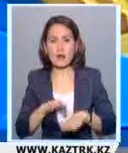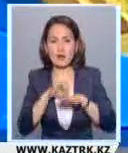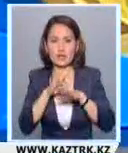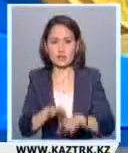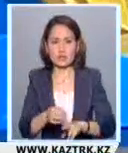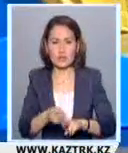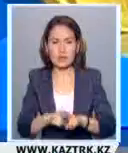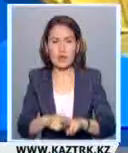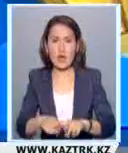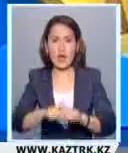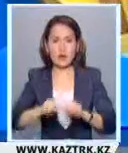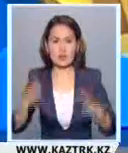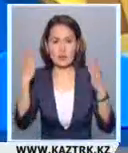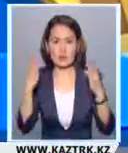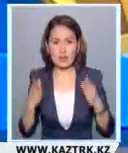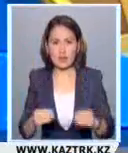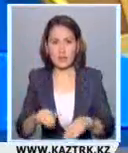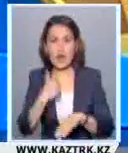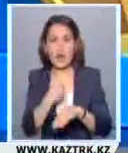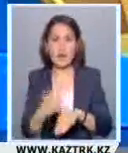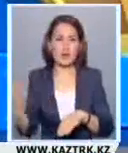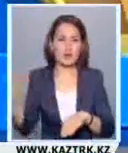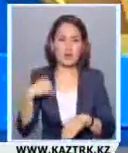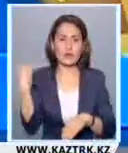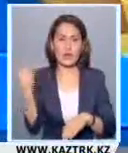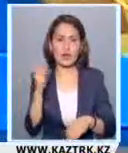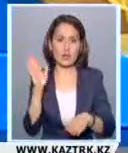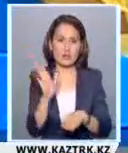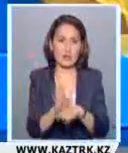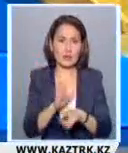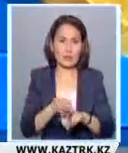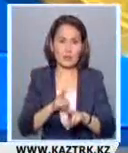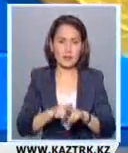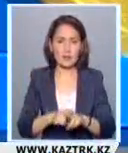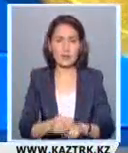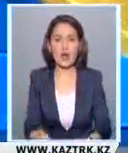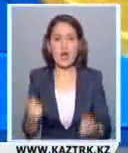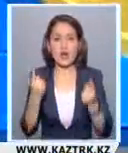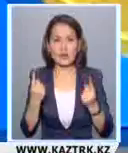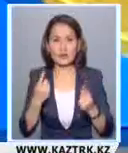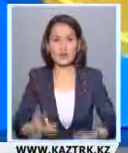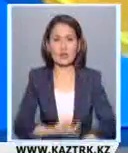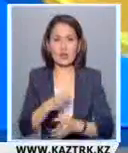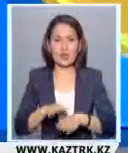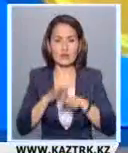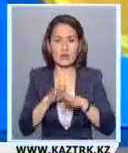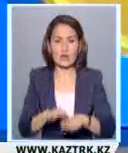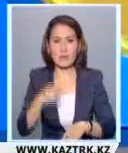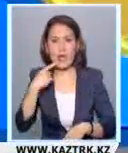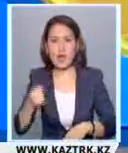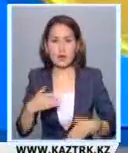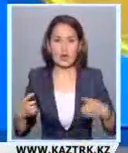шараға биыл ерекше мән берілуіне бас қолбасшының тарихи бұйрығы сеп болды. Сайыпқыран сарбаздардың шеруіне батыс өңірлік